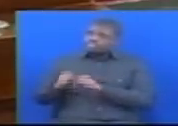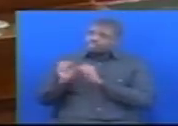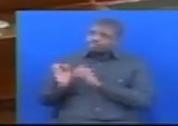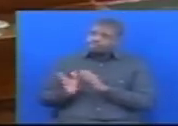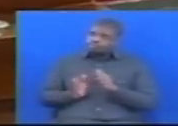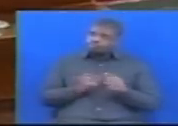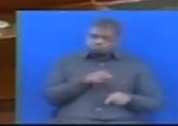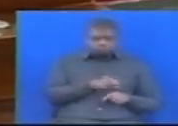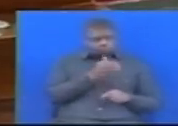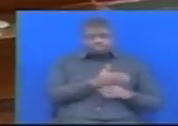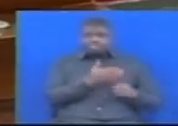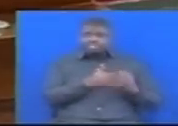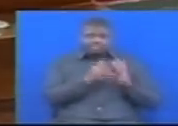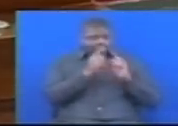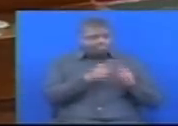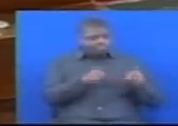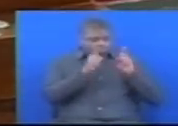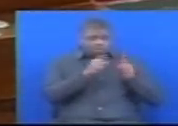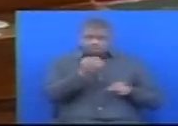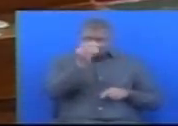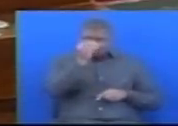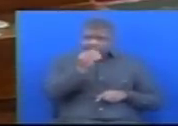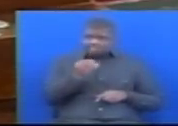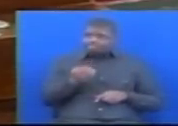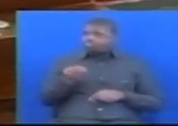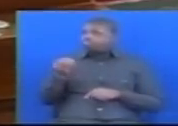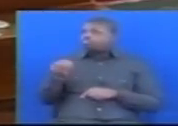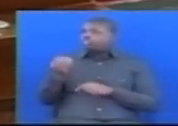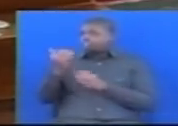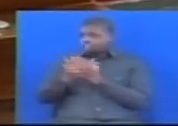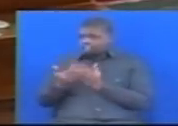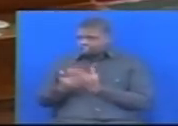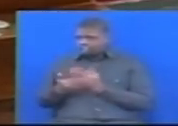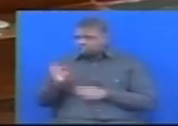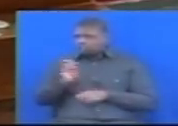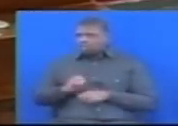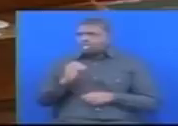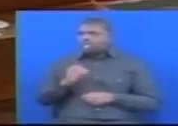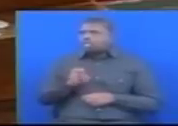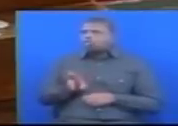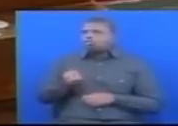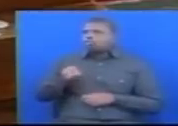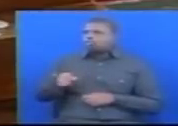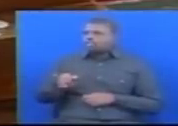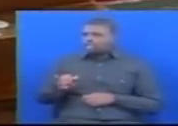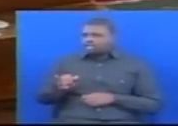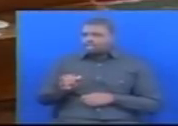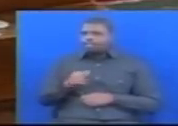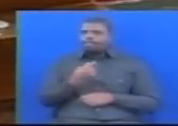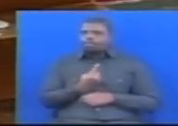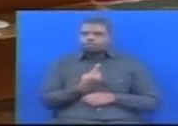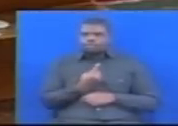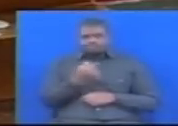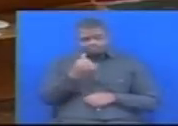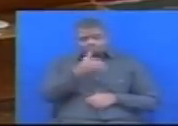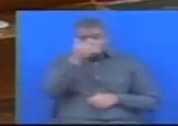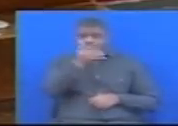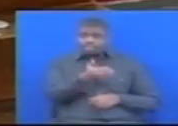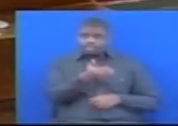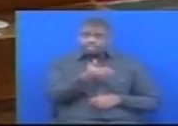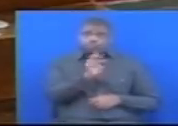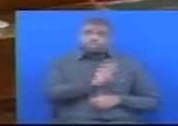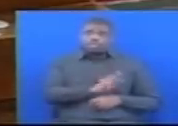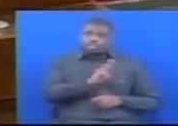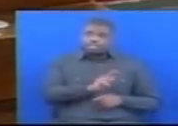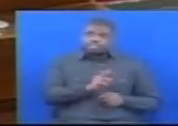huu wa ujenzi wa vyuo vya elimu na mafunzo ya ufundi stadi nchini, wilaya ya Chunya ni moja kati ya wilaya za